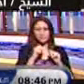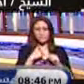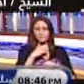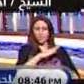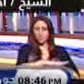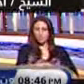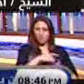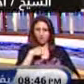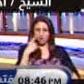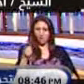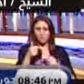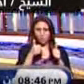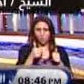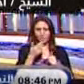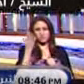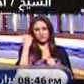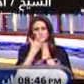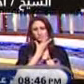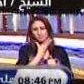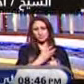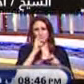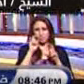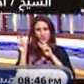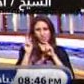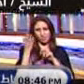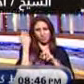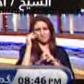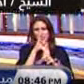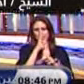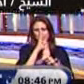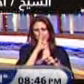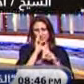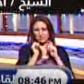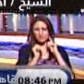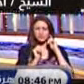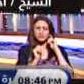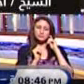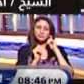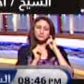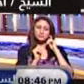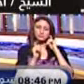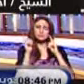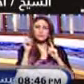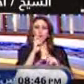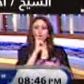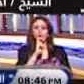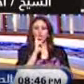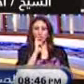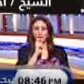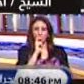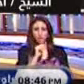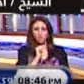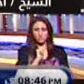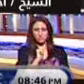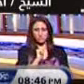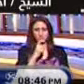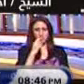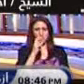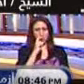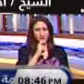اخ فاضل نحترمه على المستوى الشخصي، لكن معظم الحقائق التي او الكلام الذي قاله هو غير صحيح